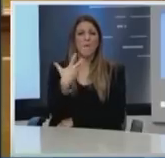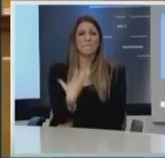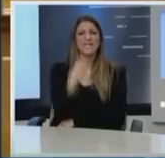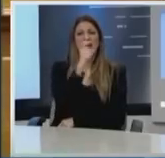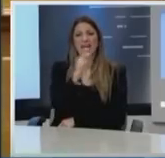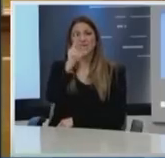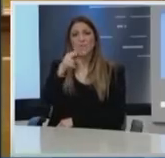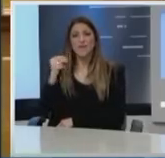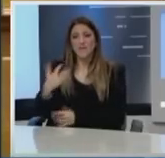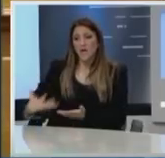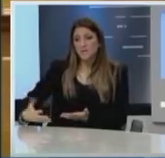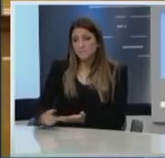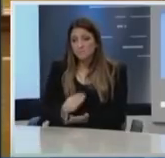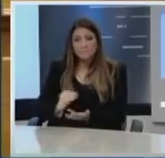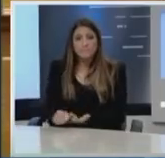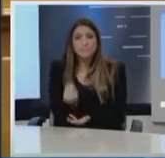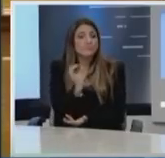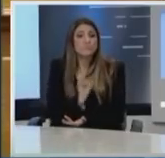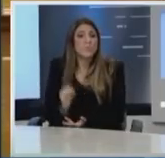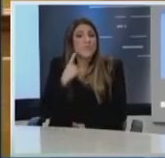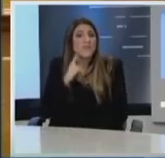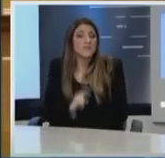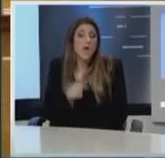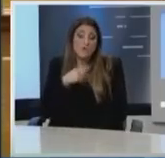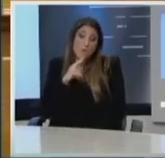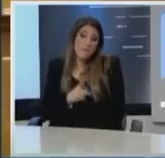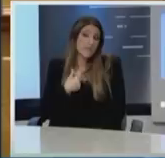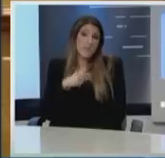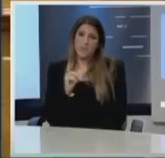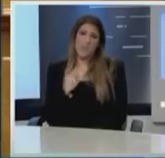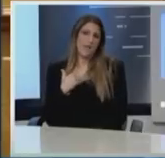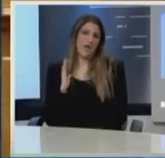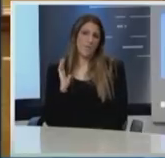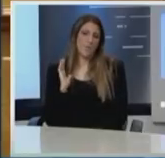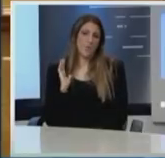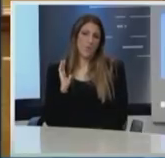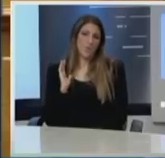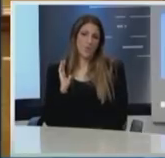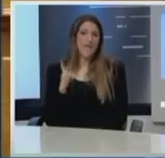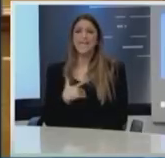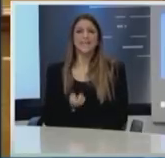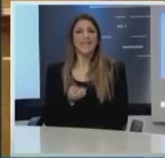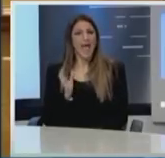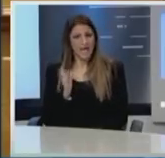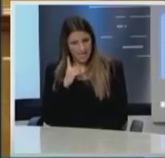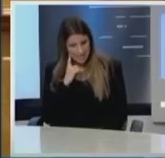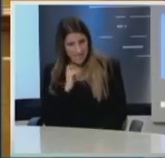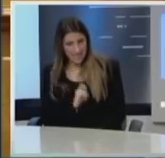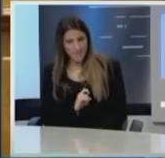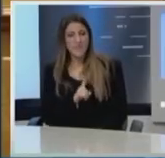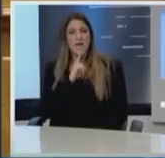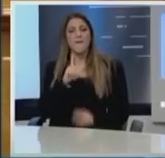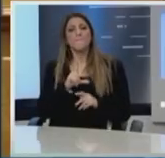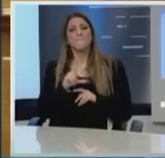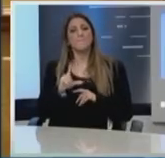ορφανά, η απάντησή του ότι δεν δικά του. Και τι έκανε? Πήγε